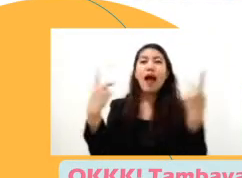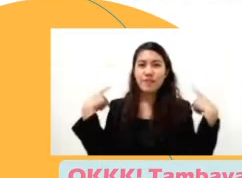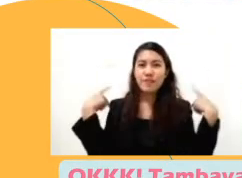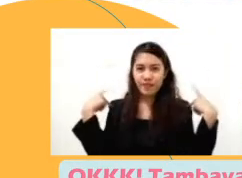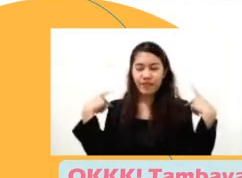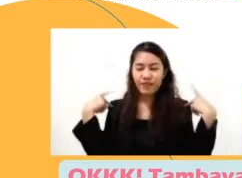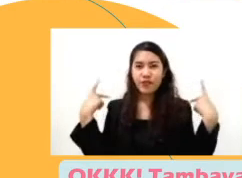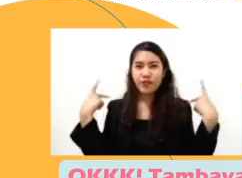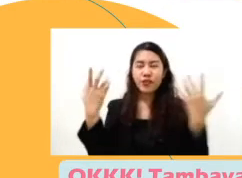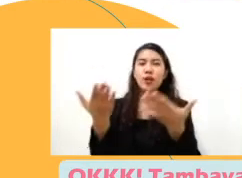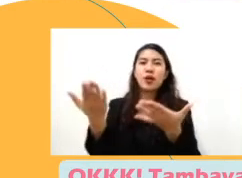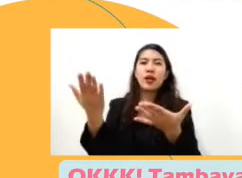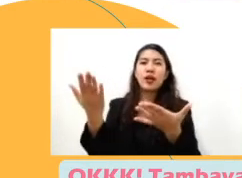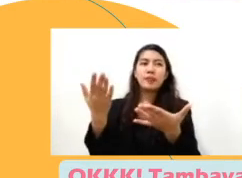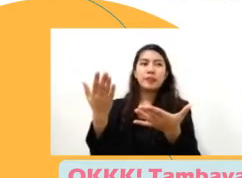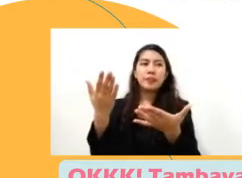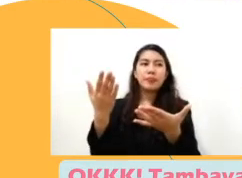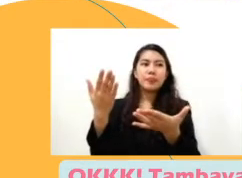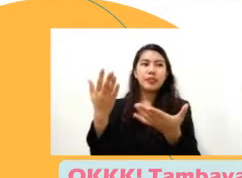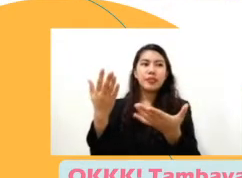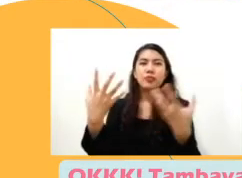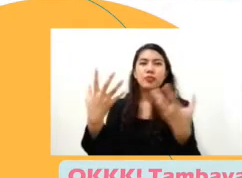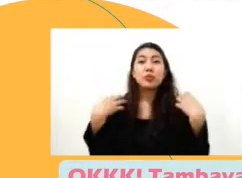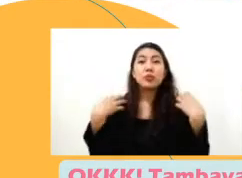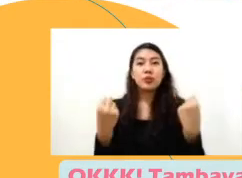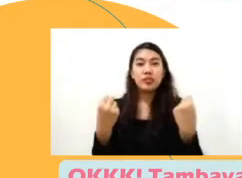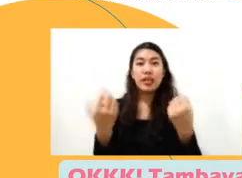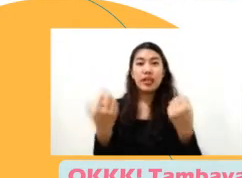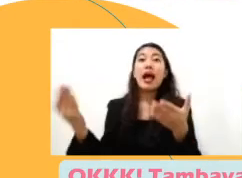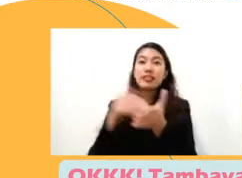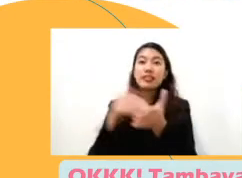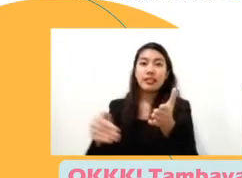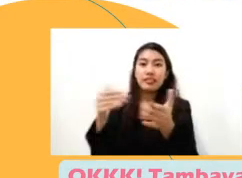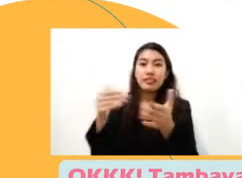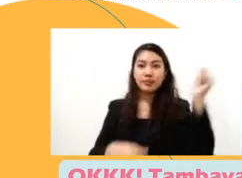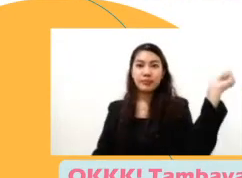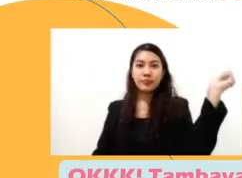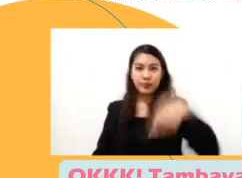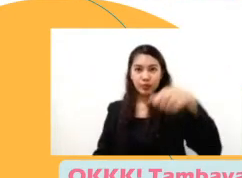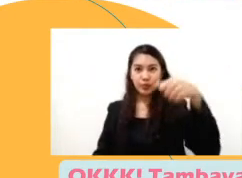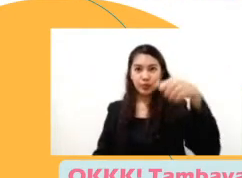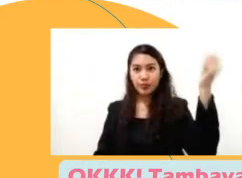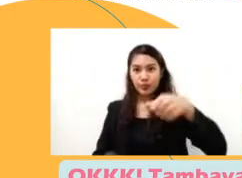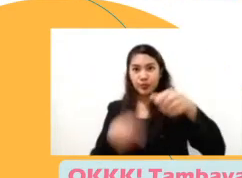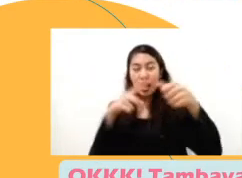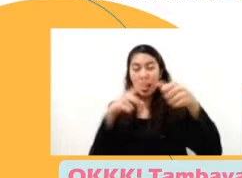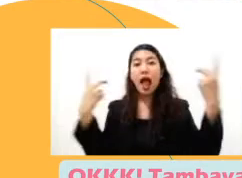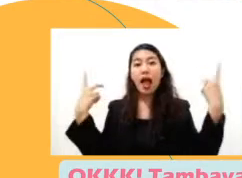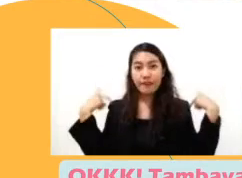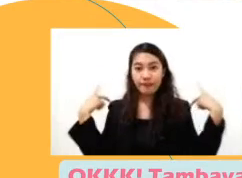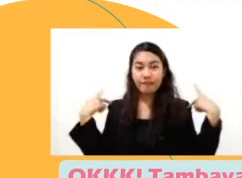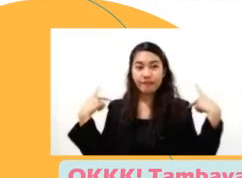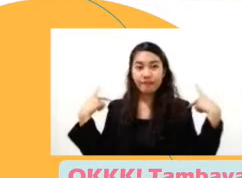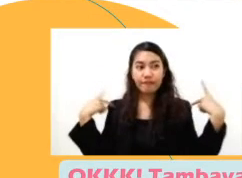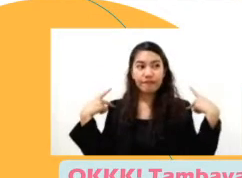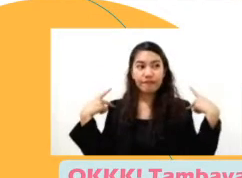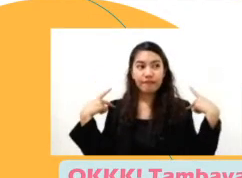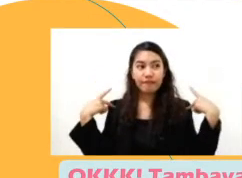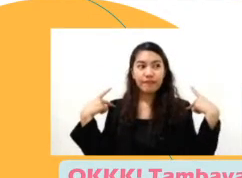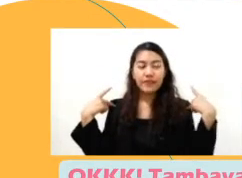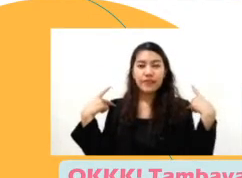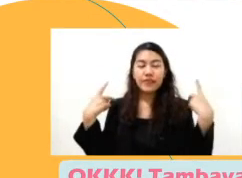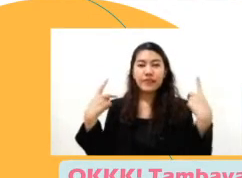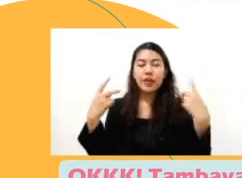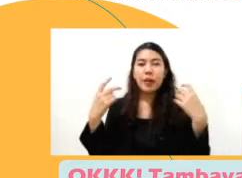Tug. Anong ginawa niya? Inulit-ulit lang niya yung action ng nung pamaypay at nag-create